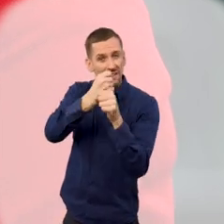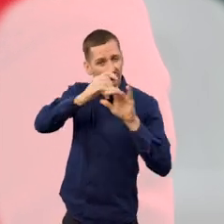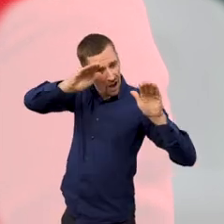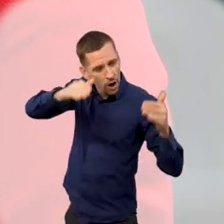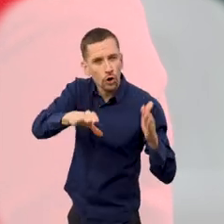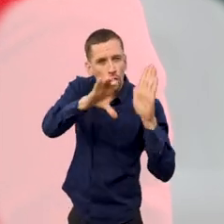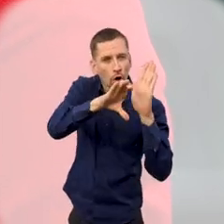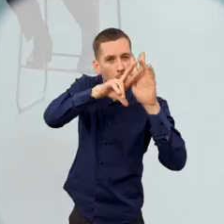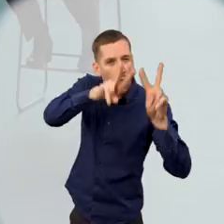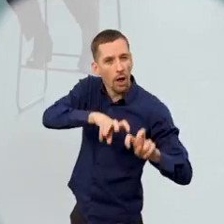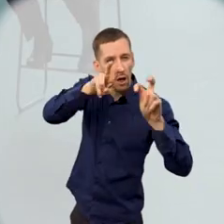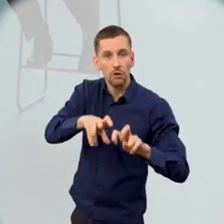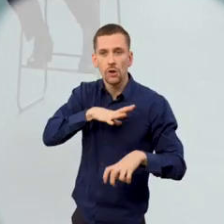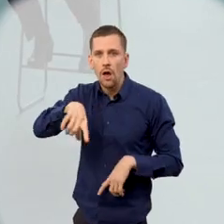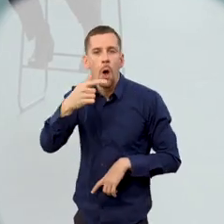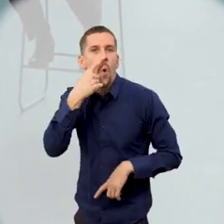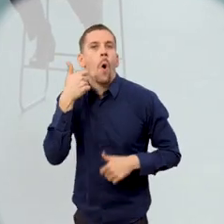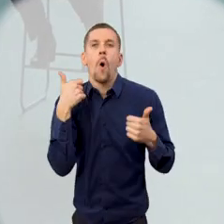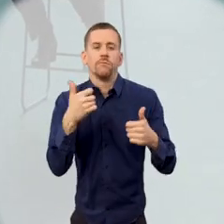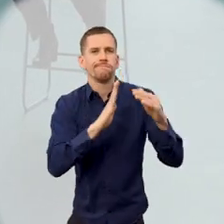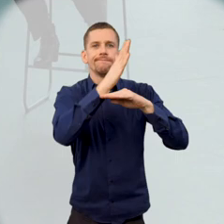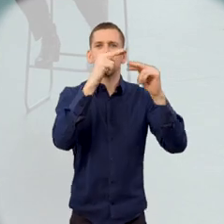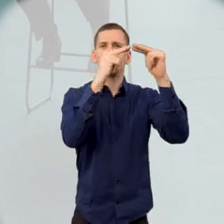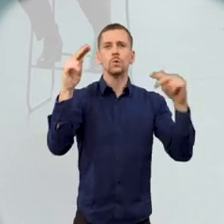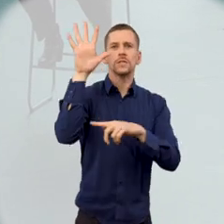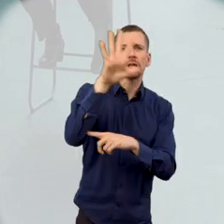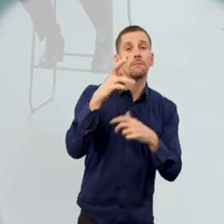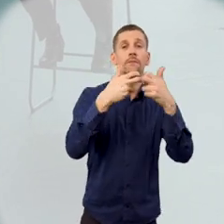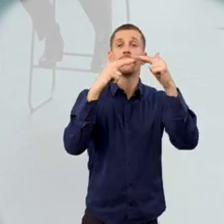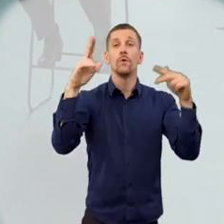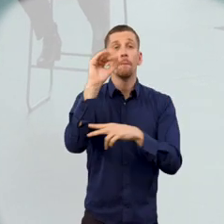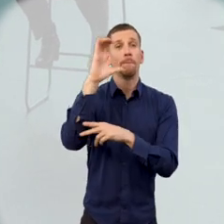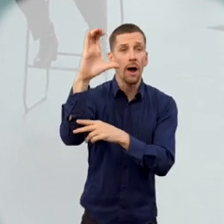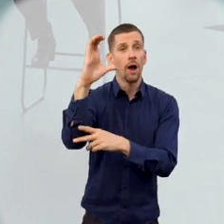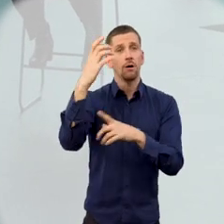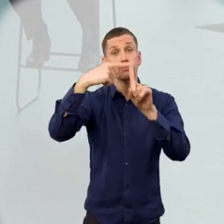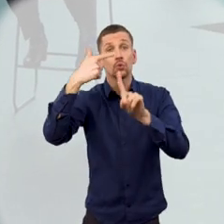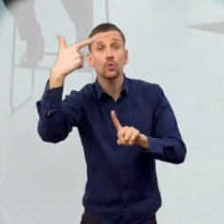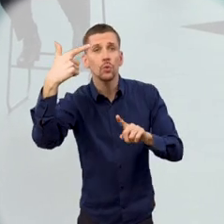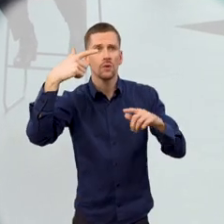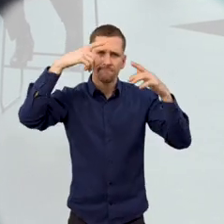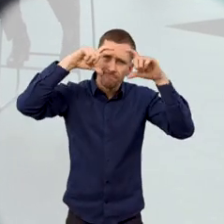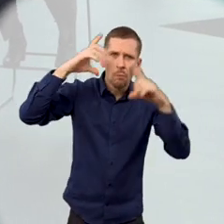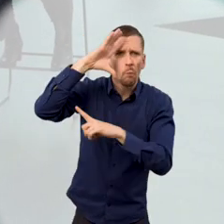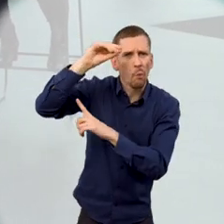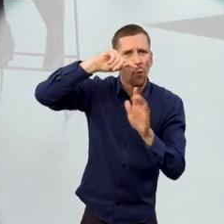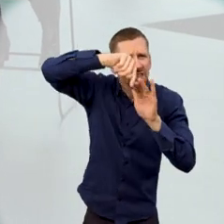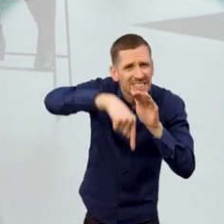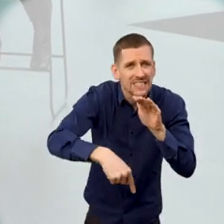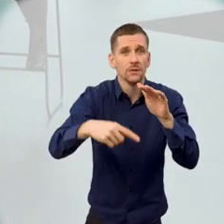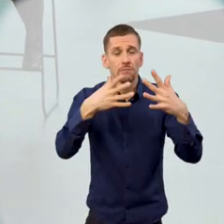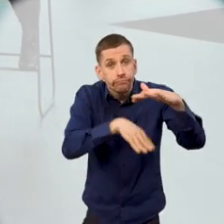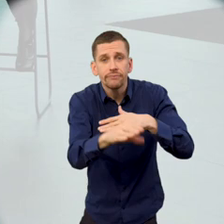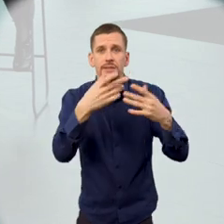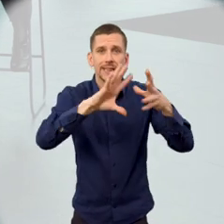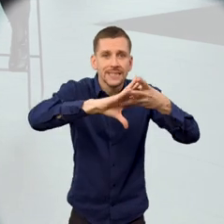derrière eux. Donc, ils s'inscrivent sur des formations de niveau 5, donc c'est un niveau Bac plus 2, des titres pro toujours en développement, ou ils peuvent se réorienter aussi